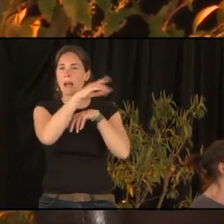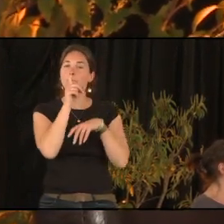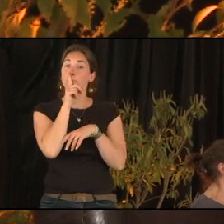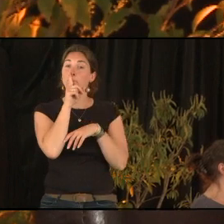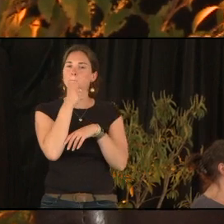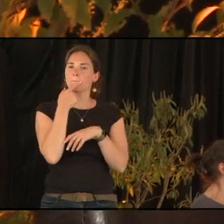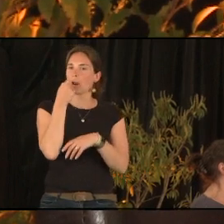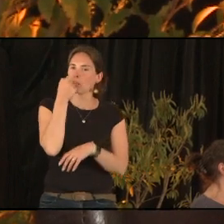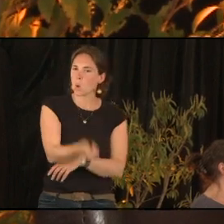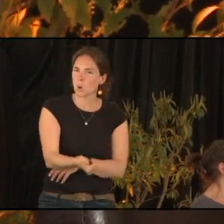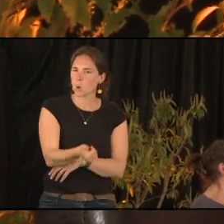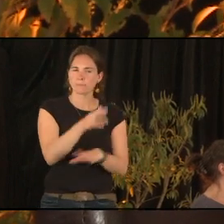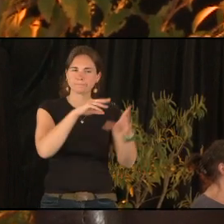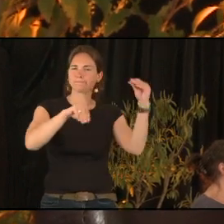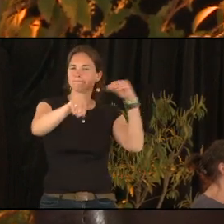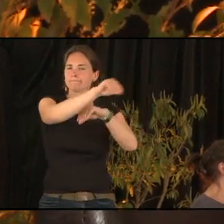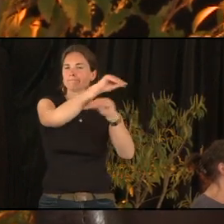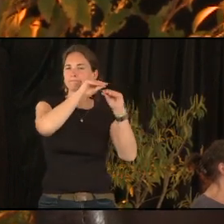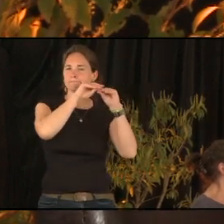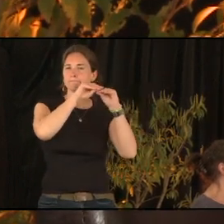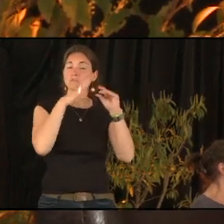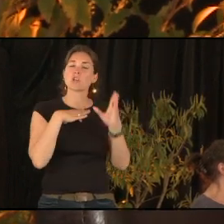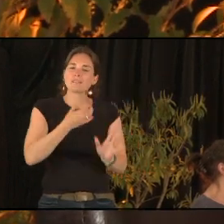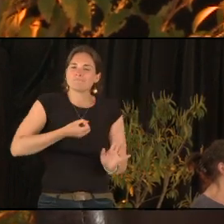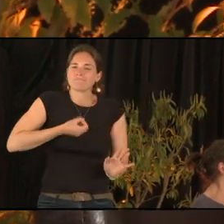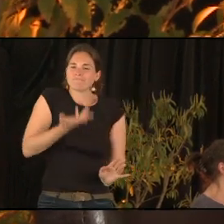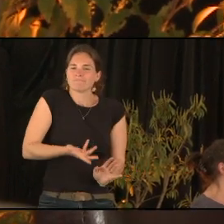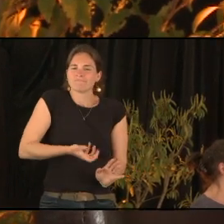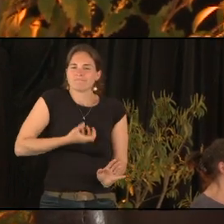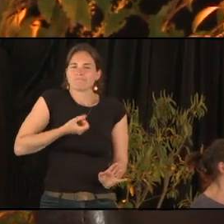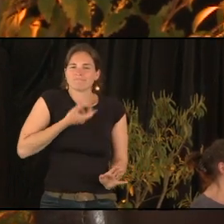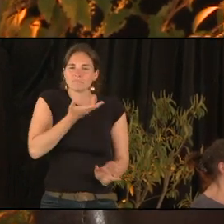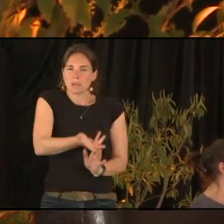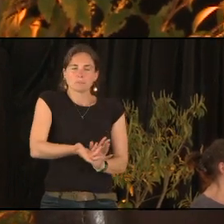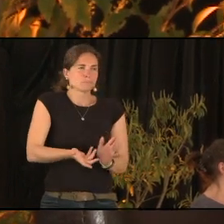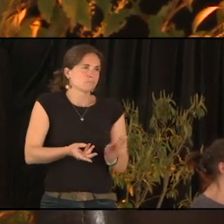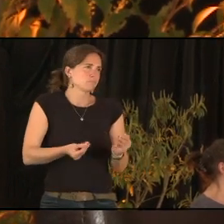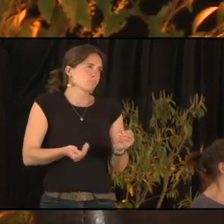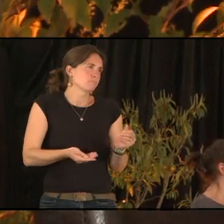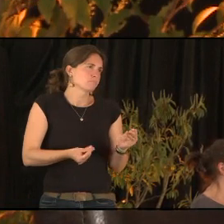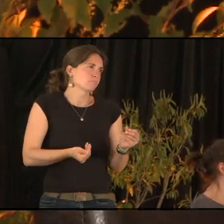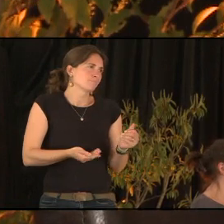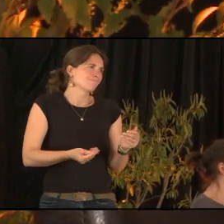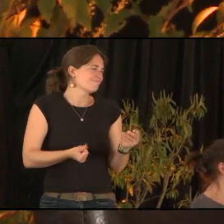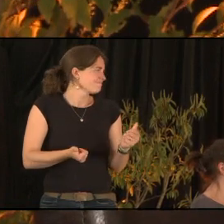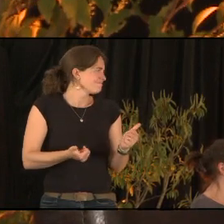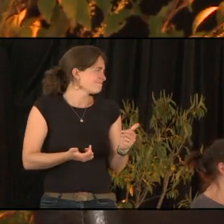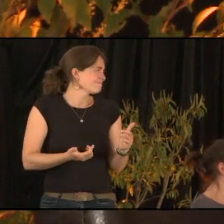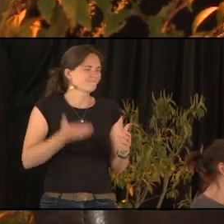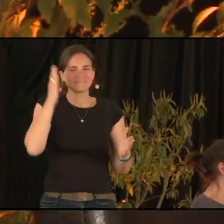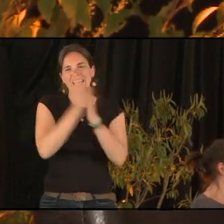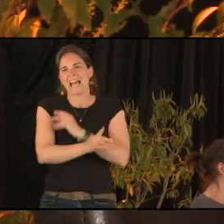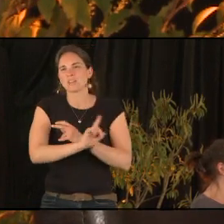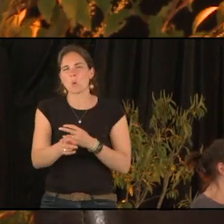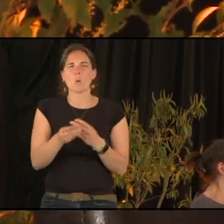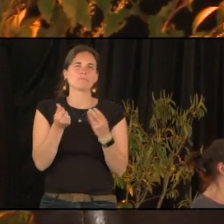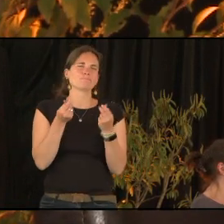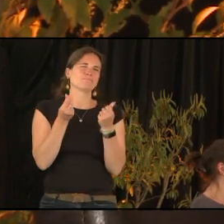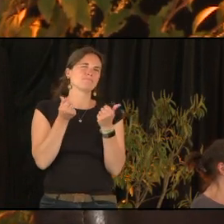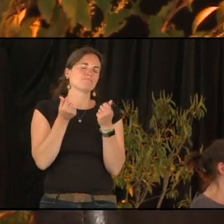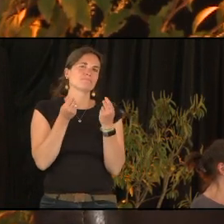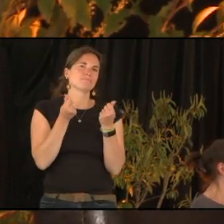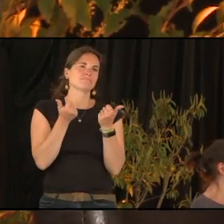disparu. Donc ce médecin visite des familles et puis à un moment donné... Ils sont très peu, donc ils se comptent sur les doigts de la main. Donc on sait qui est